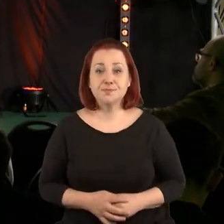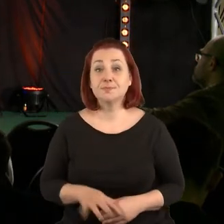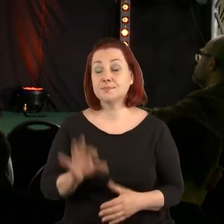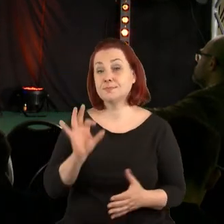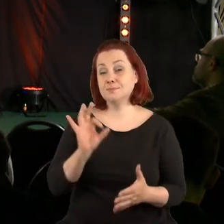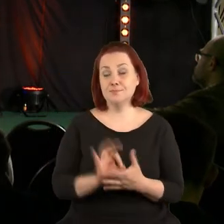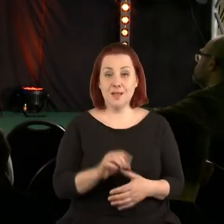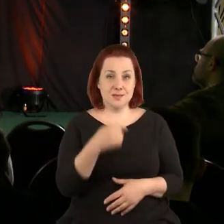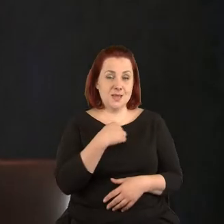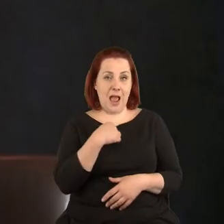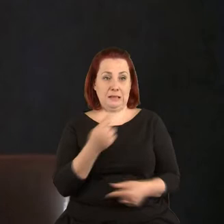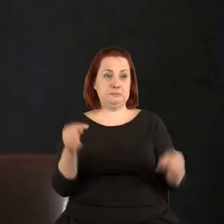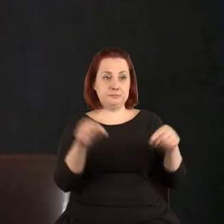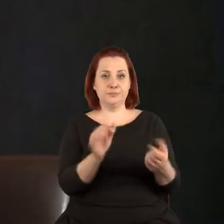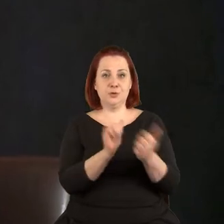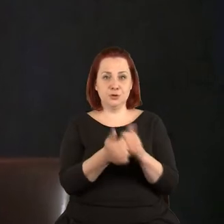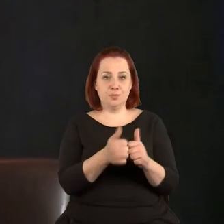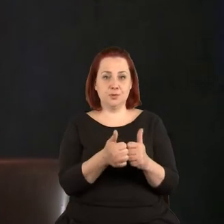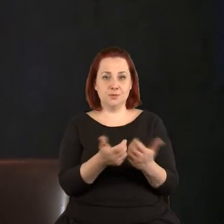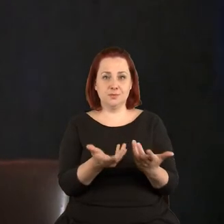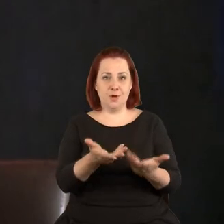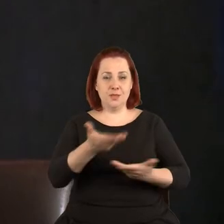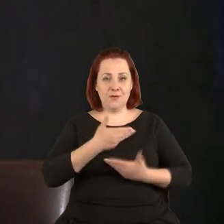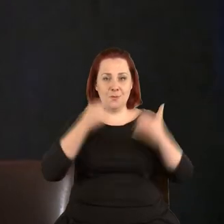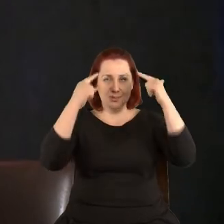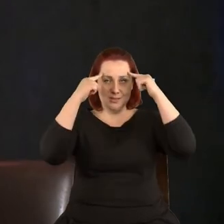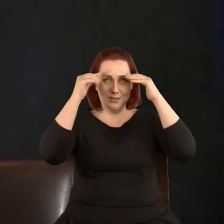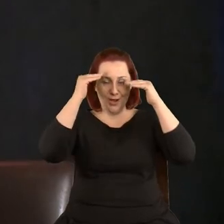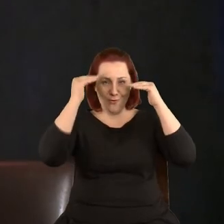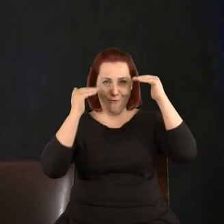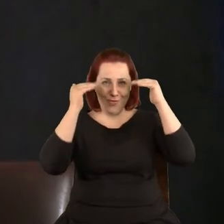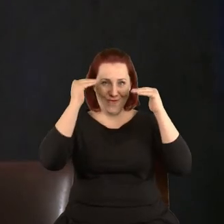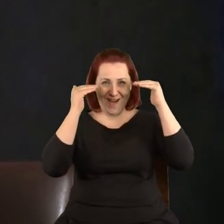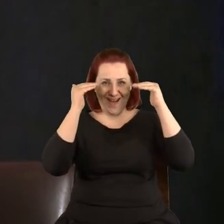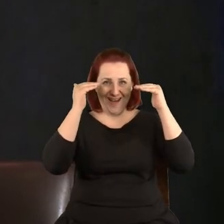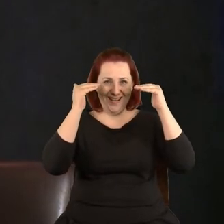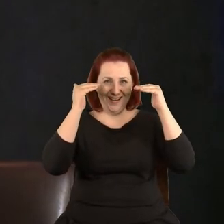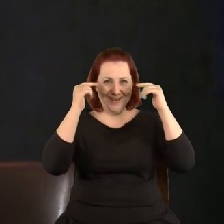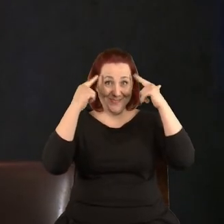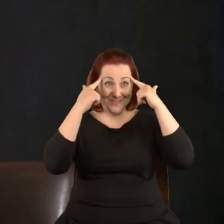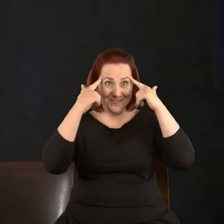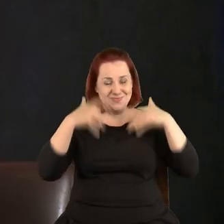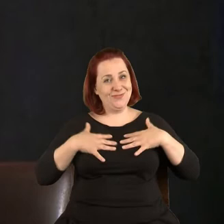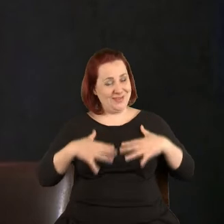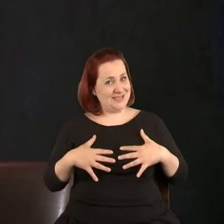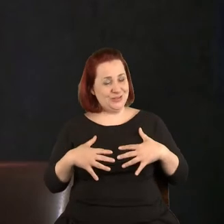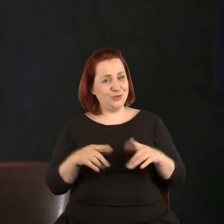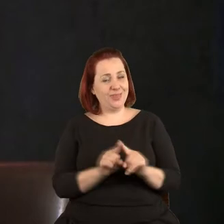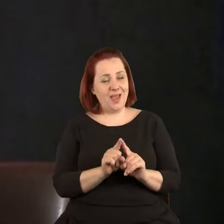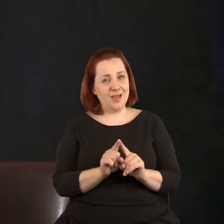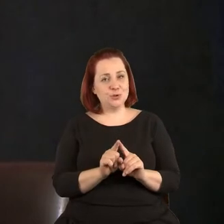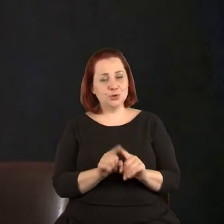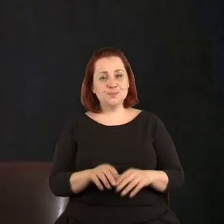przypadku sięgałam po sport, bo dawał mi równowagę psychiczną i fizyczną i on mnie zresztą w